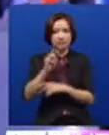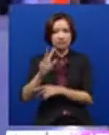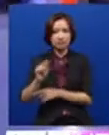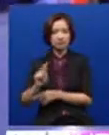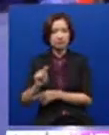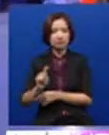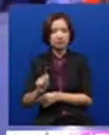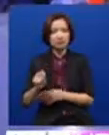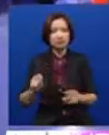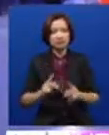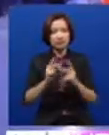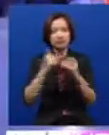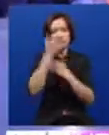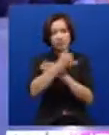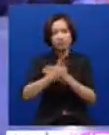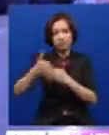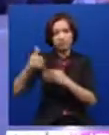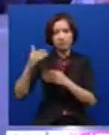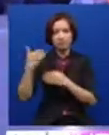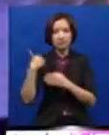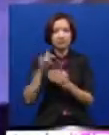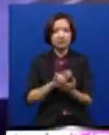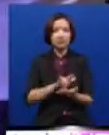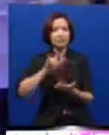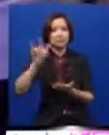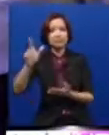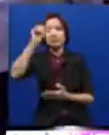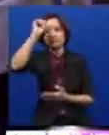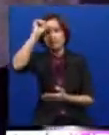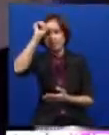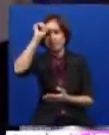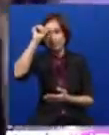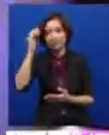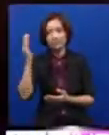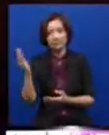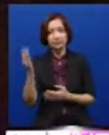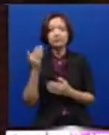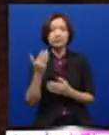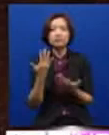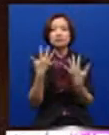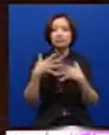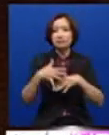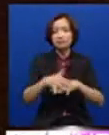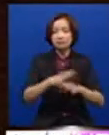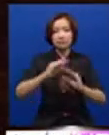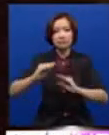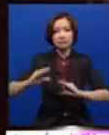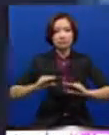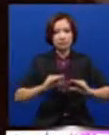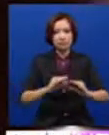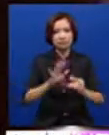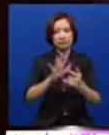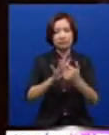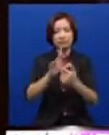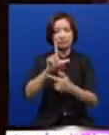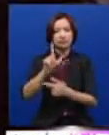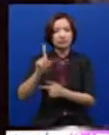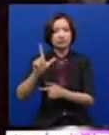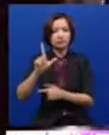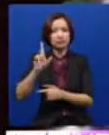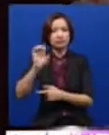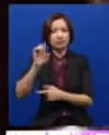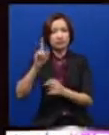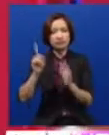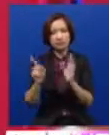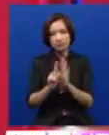รัฐมนตรีว่าการกระทรวงการต่างประเทศเดินทางเยือนอินเดียอย่างเป็นทางการเพื่อเข้าร่วมการประชุม delhiไดอะล็อกครั้งที่